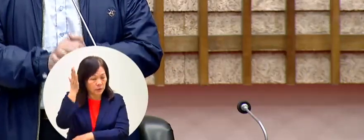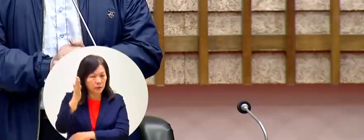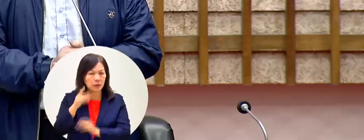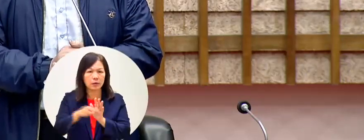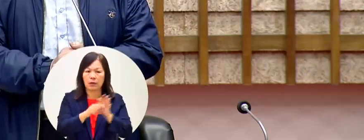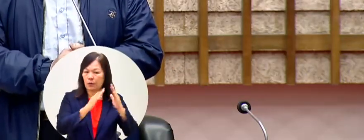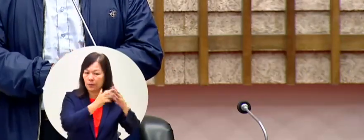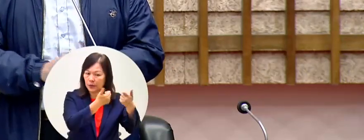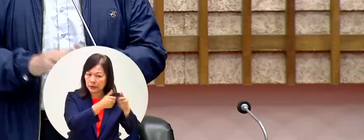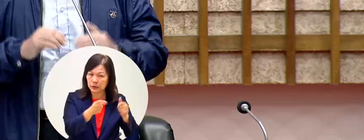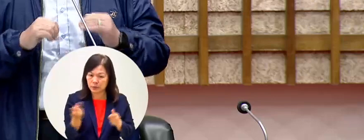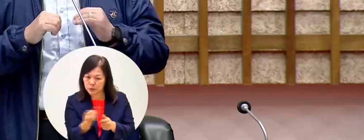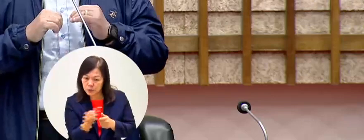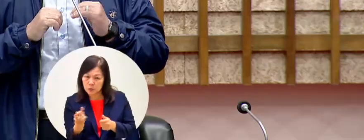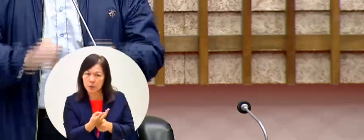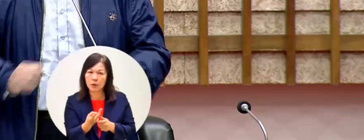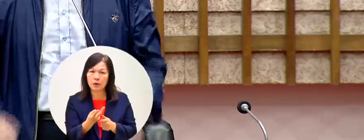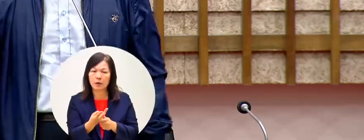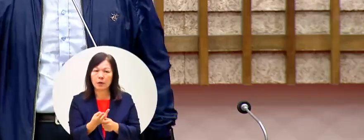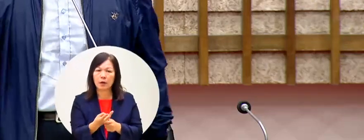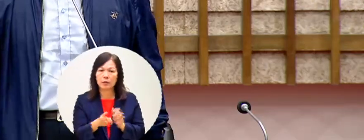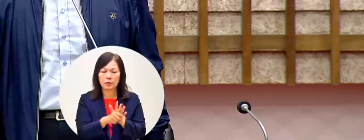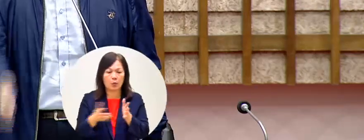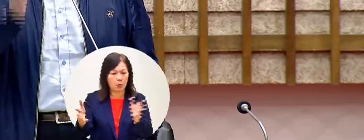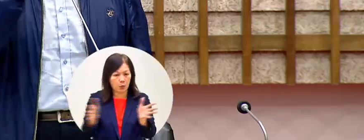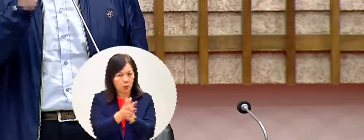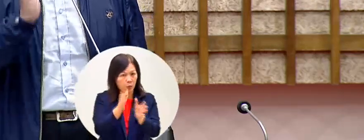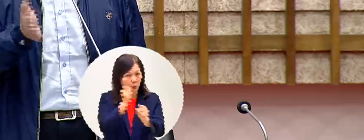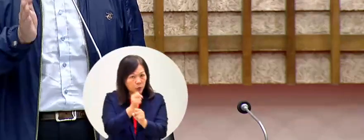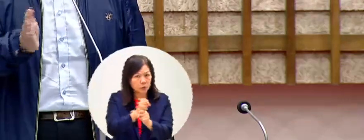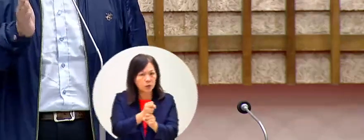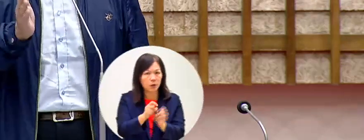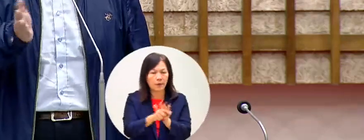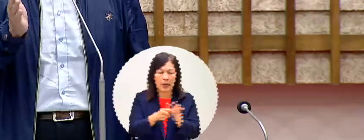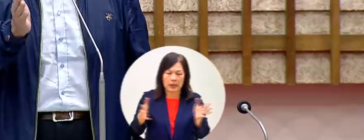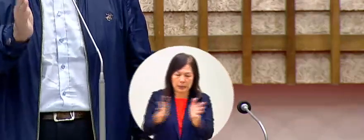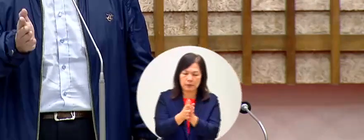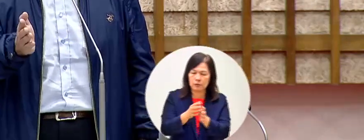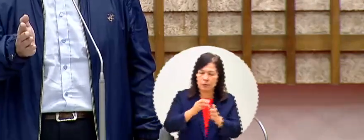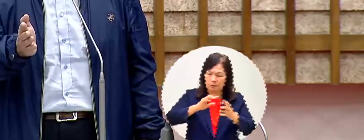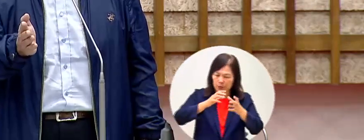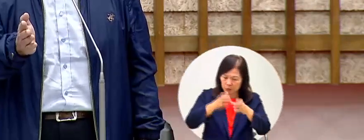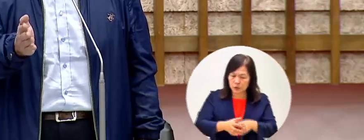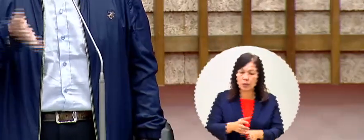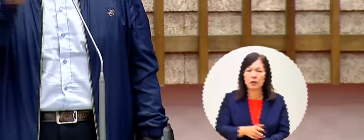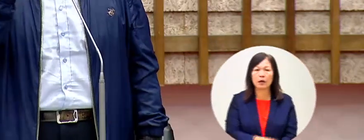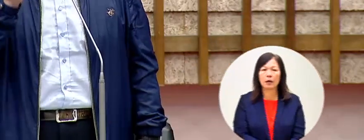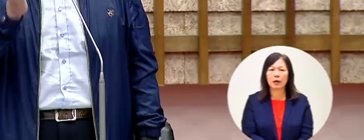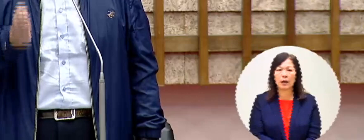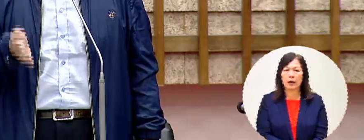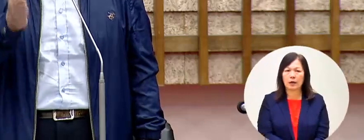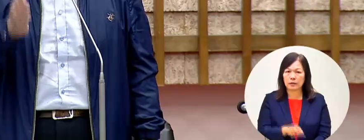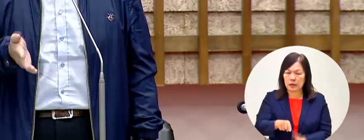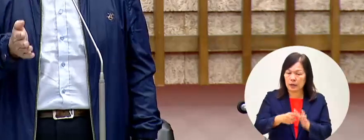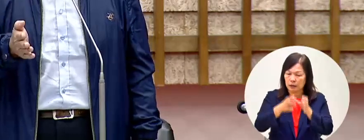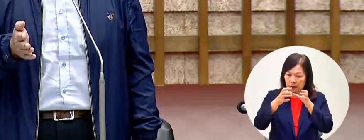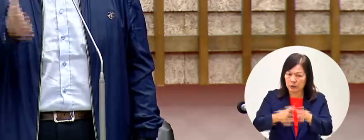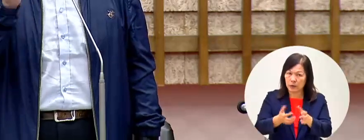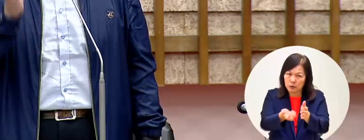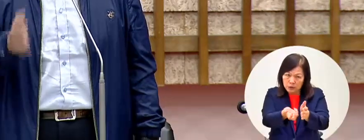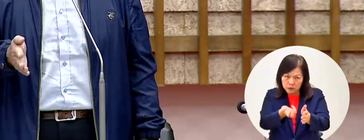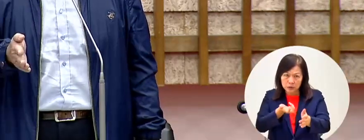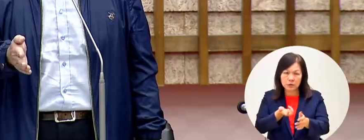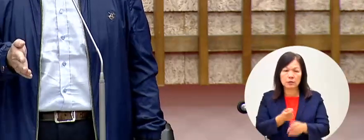个合作，我们共同去打造。当然，在前提打造之前提之下，我们要看